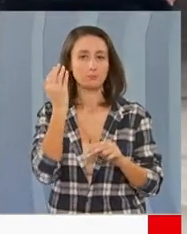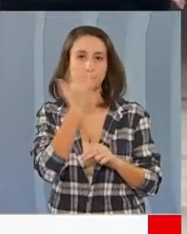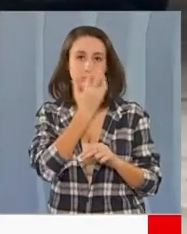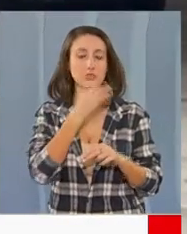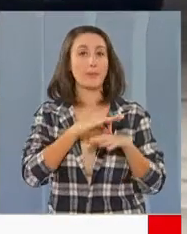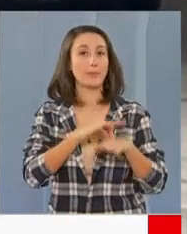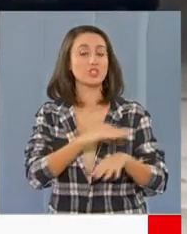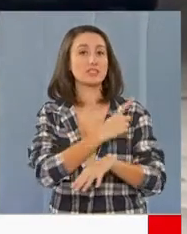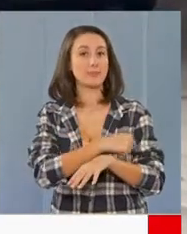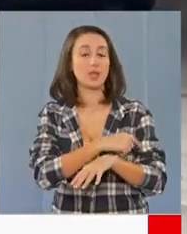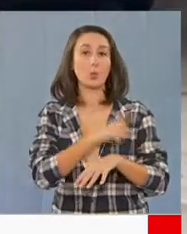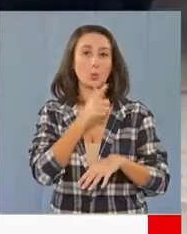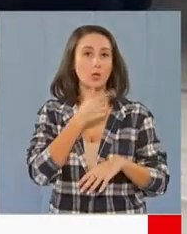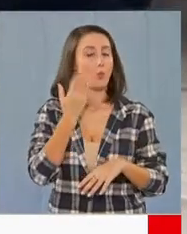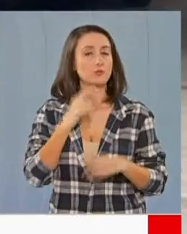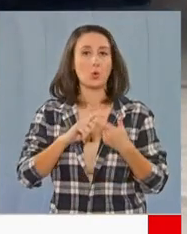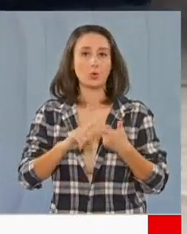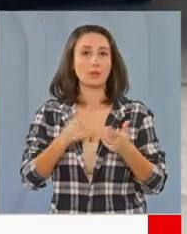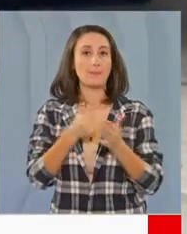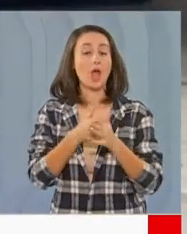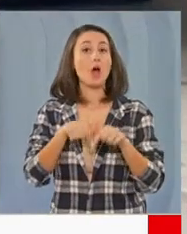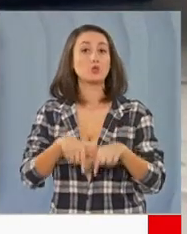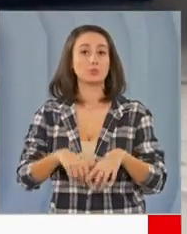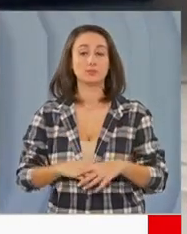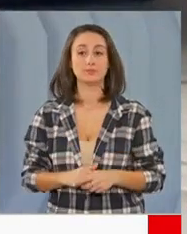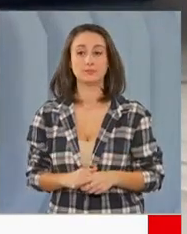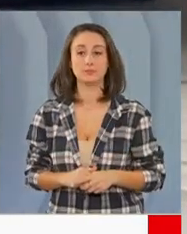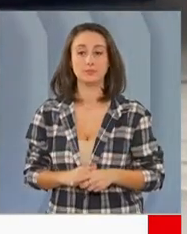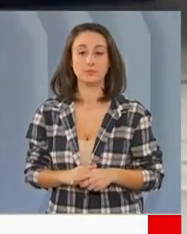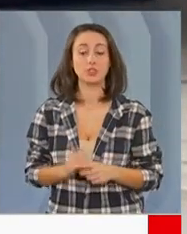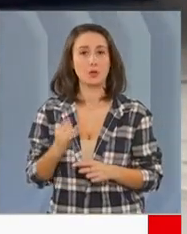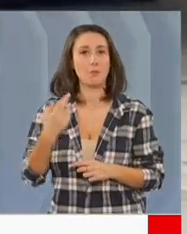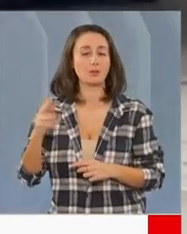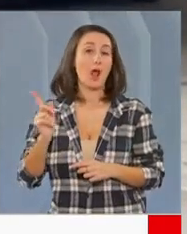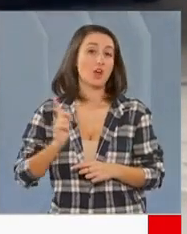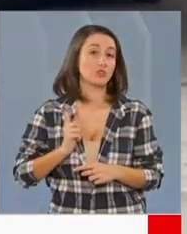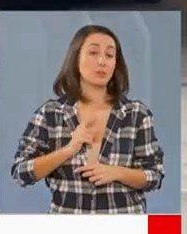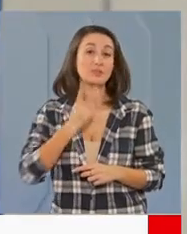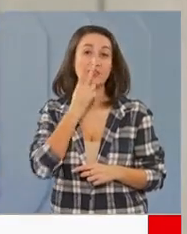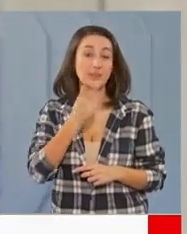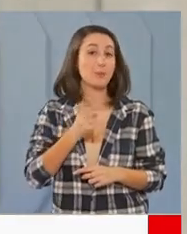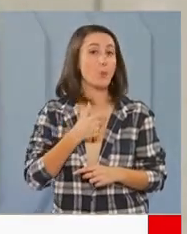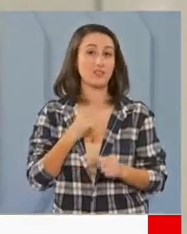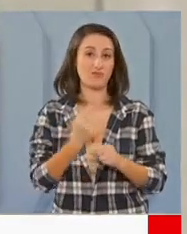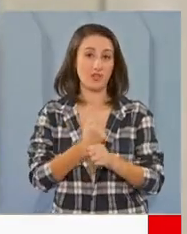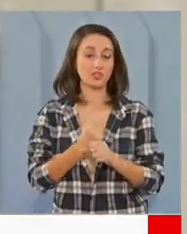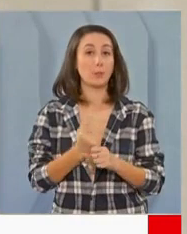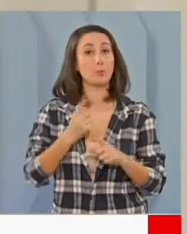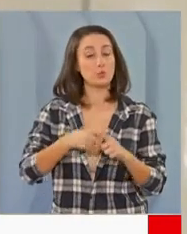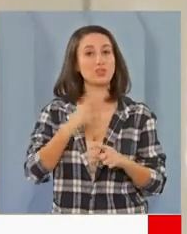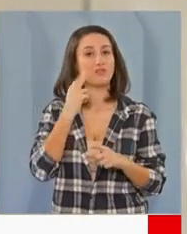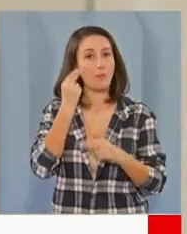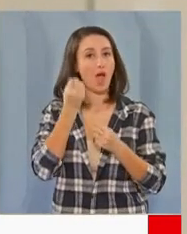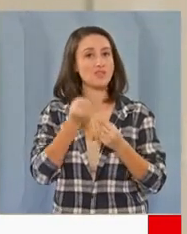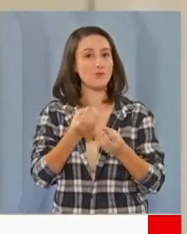la managerul spitalului, unde nu am fost contactată până în prezent, și mai departe așteptăm să vedem ce se poate. În plus, femeia a